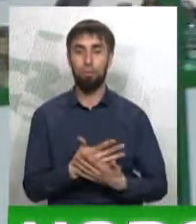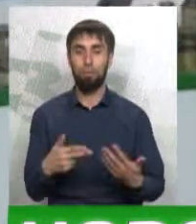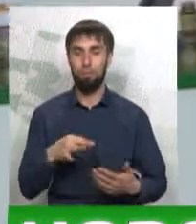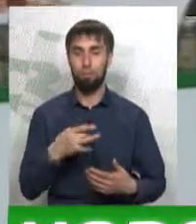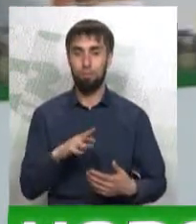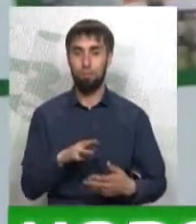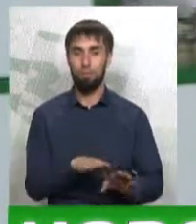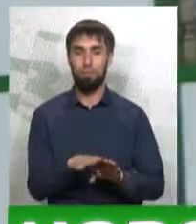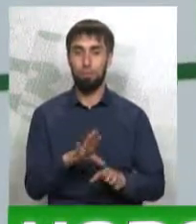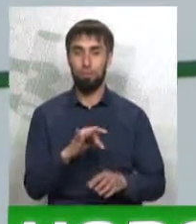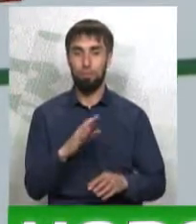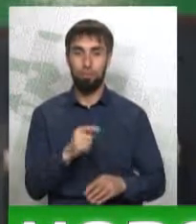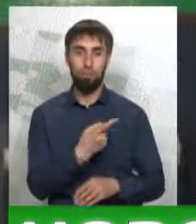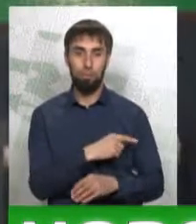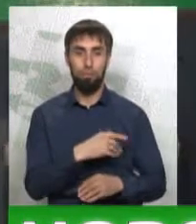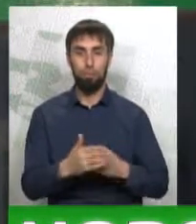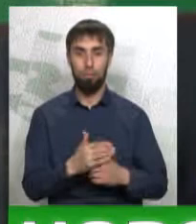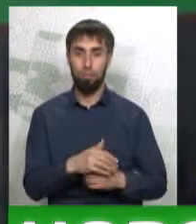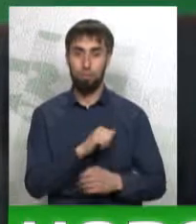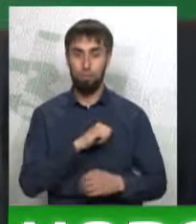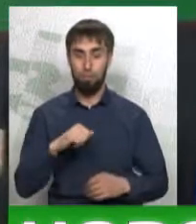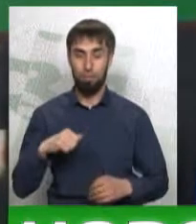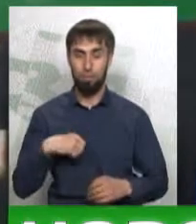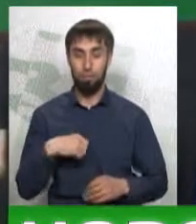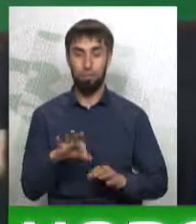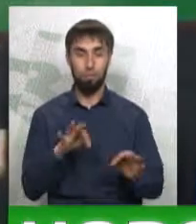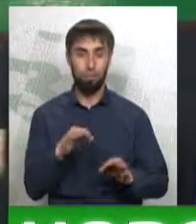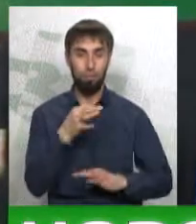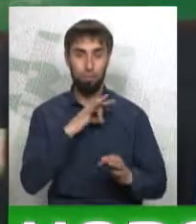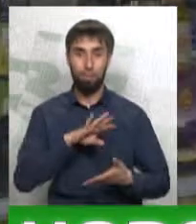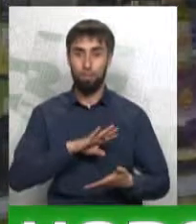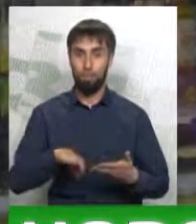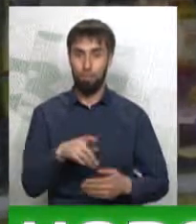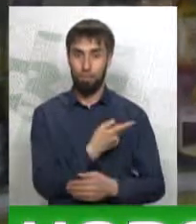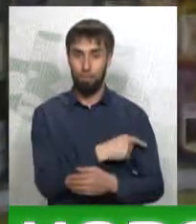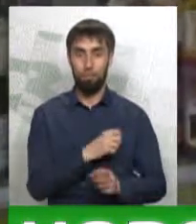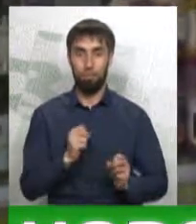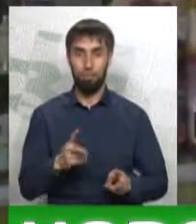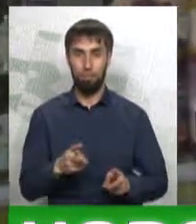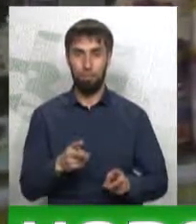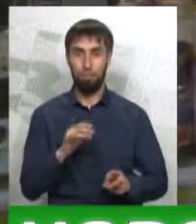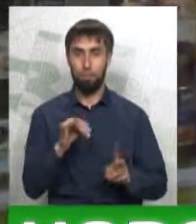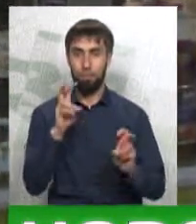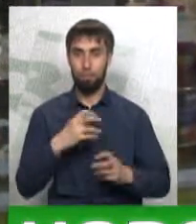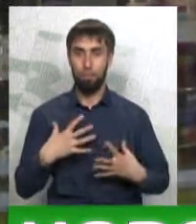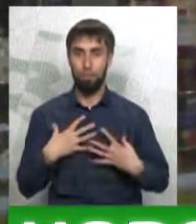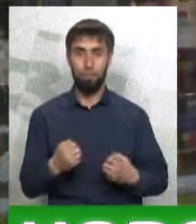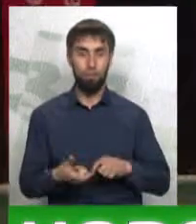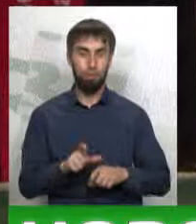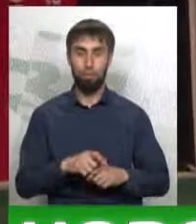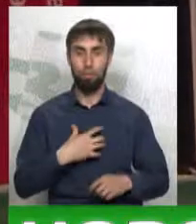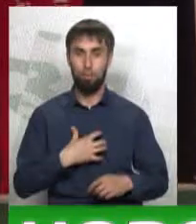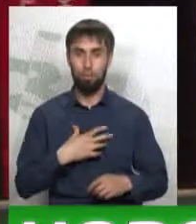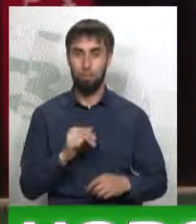пропорции схожих веществ. Врачи предупреждают, что самостоятельный выбор лекарств без назначения врача опасен. Исследование здоровья очень